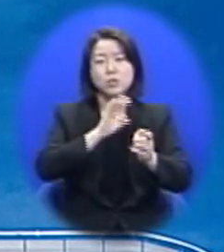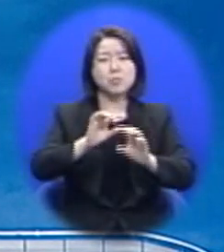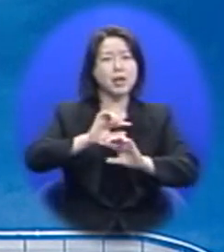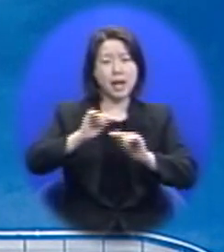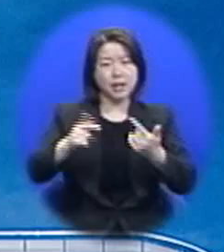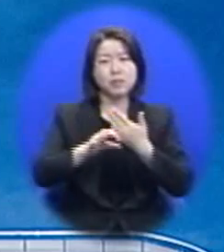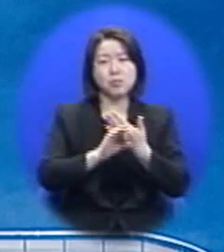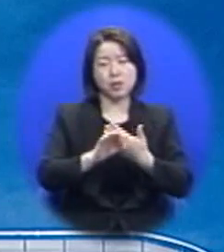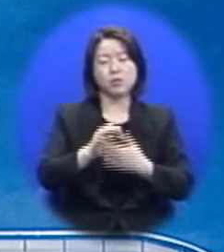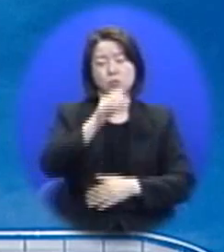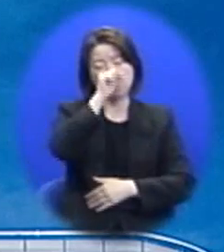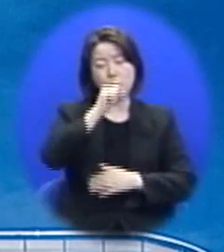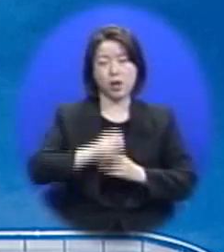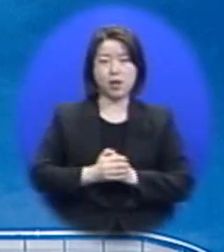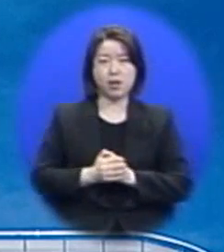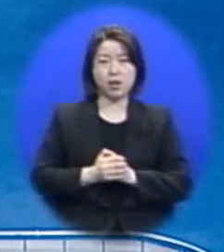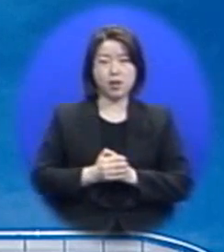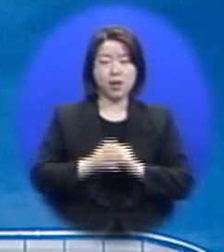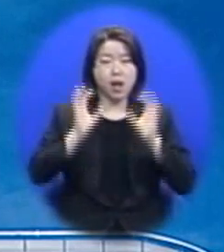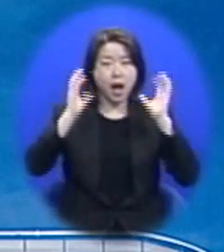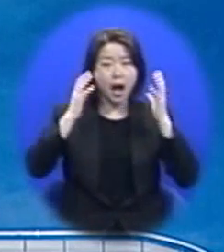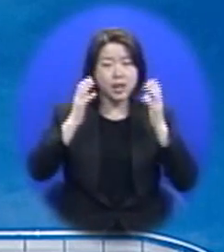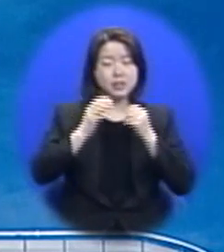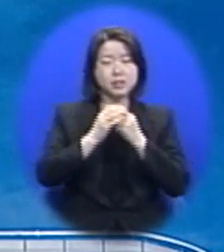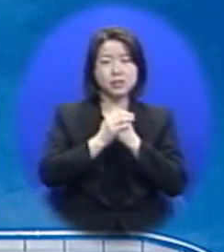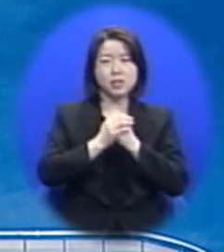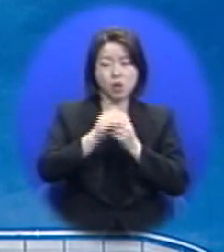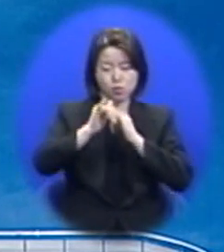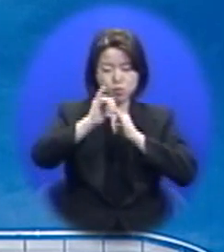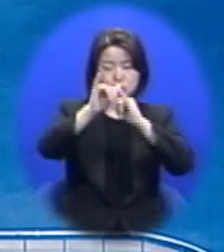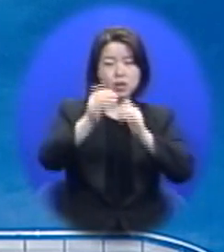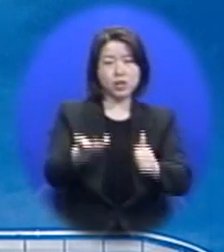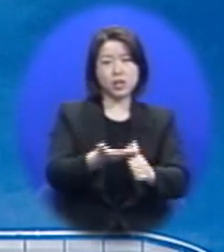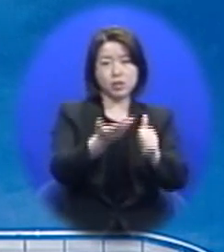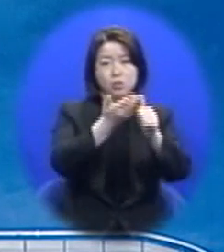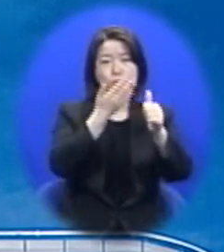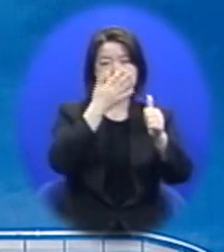아빠가 아이들을 훌륭하게 기르는 것입니다.